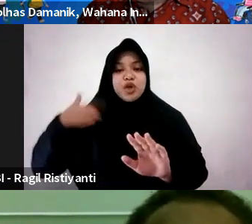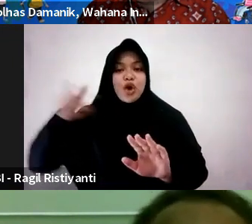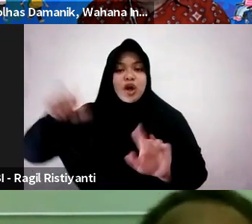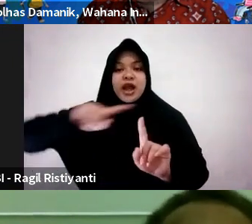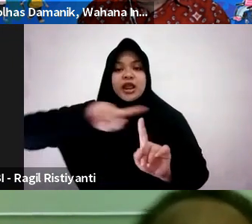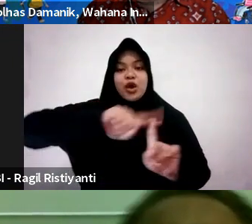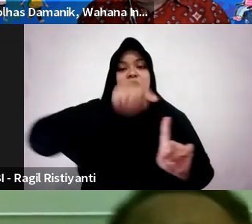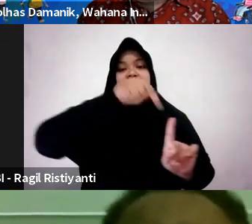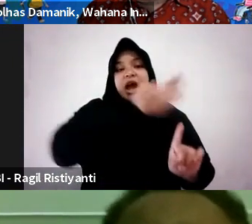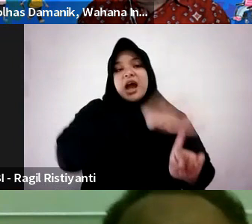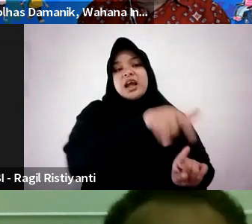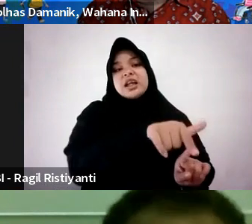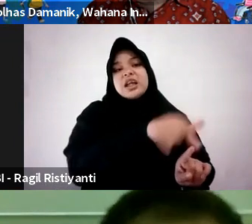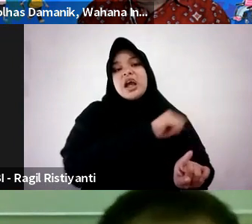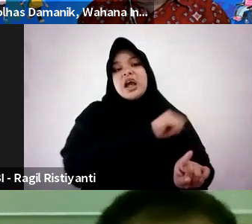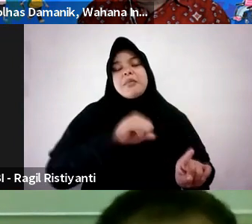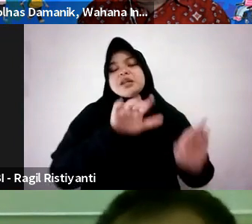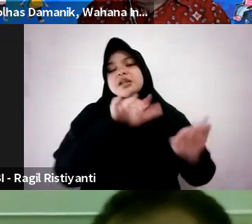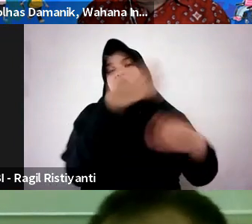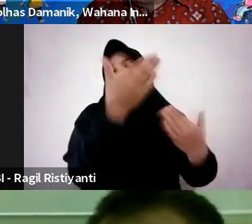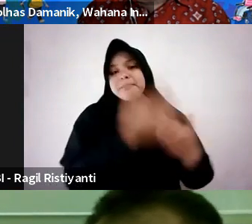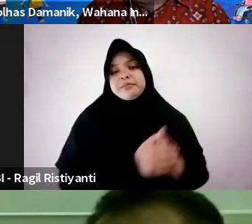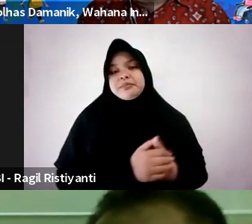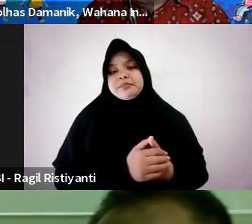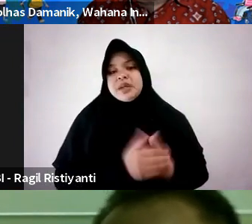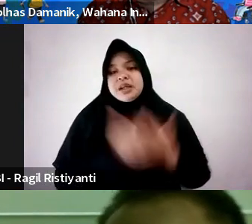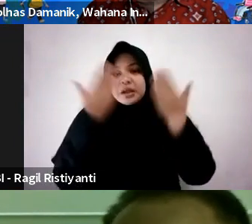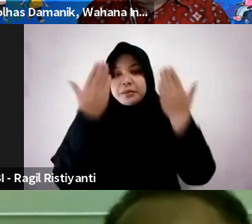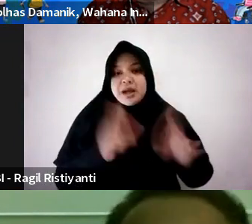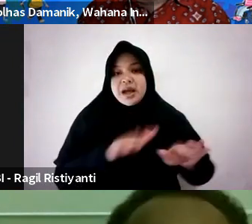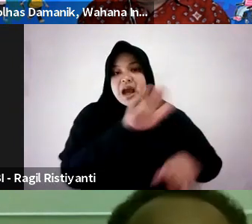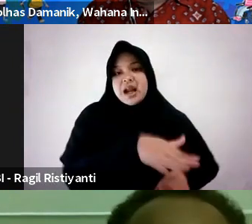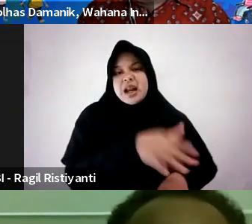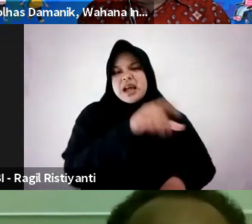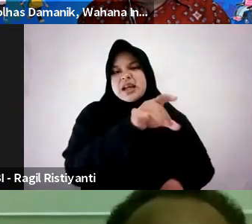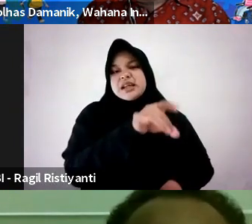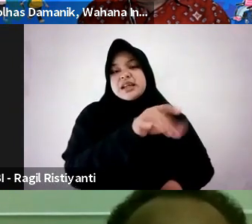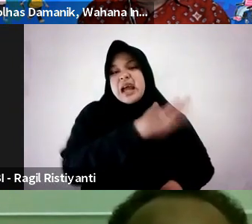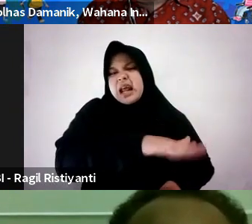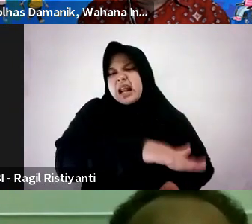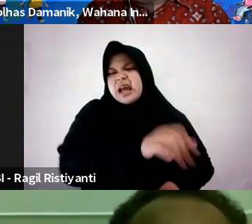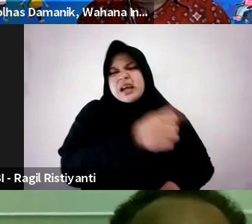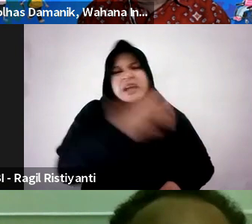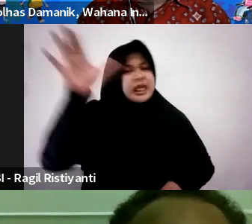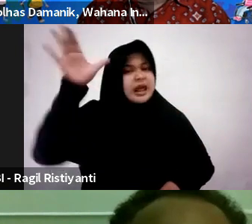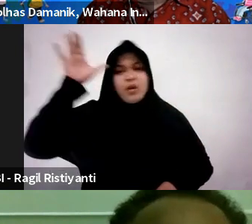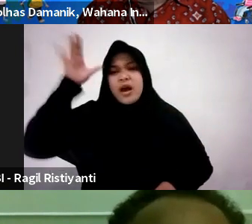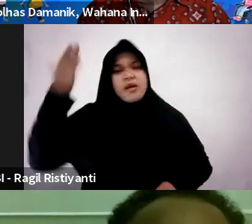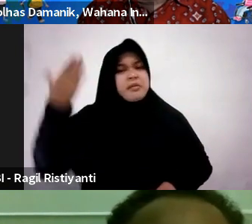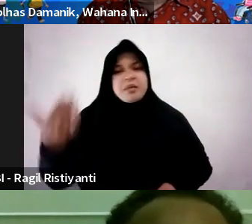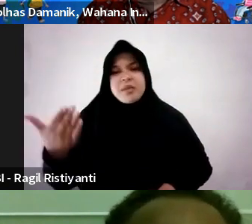si anak ini islam Gitu alasan Jadi bagaimana anak kecil tidak bisa atau tidak tahu apa-apa